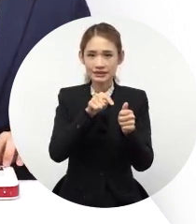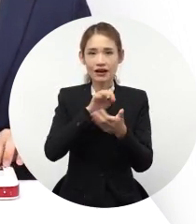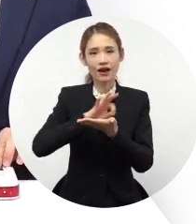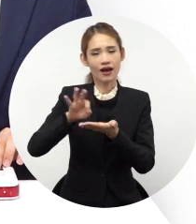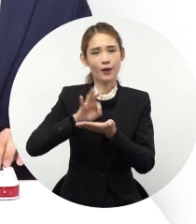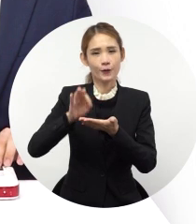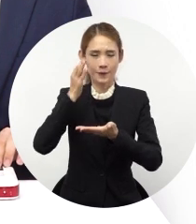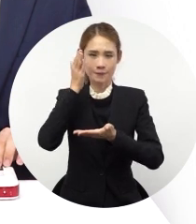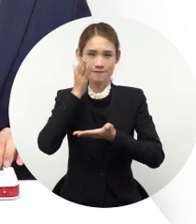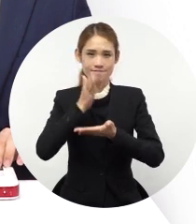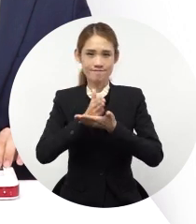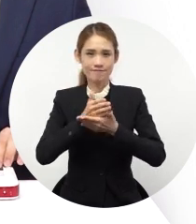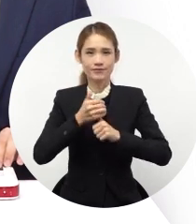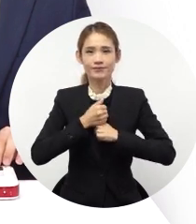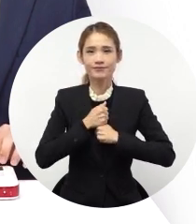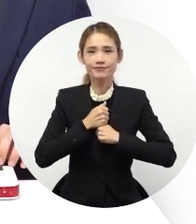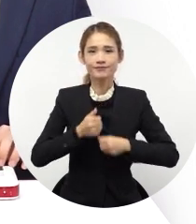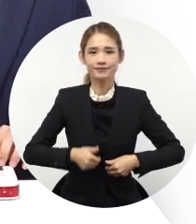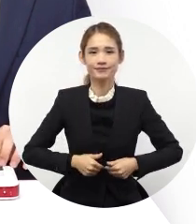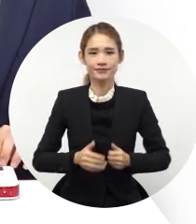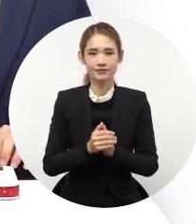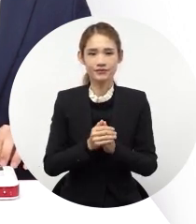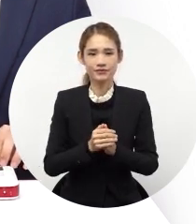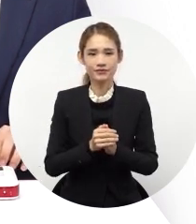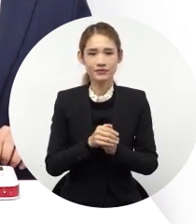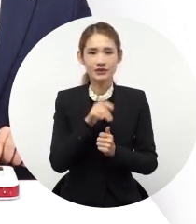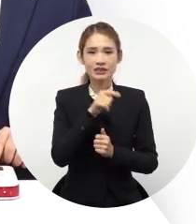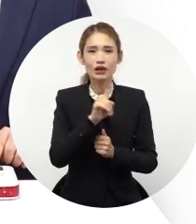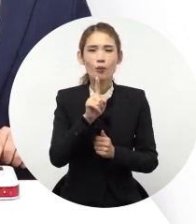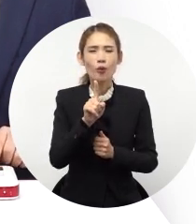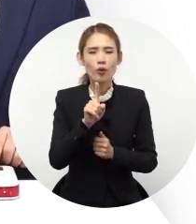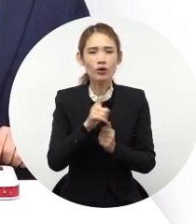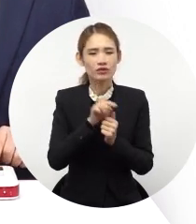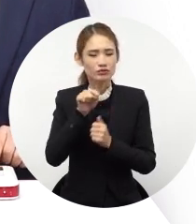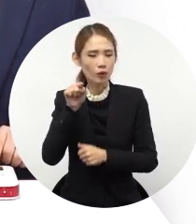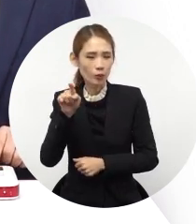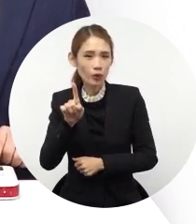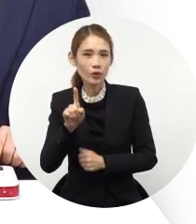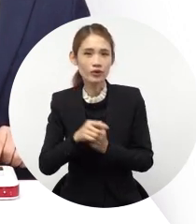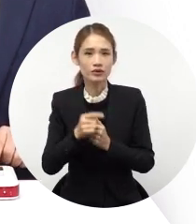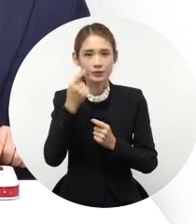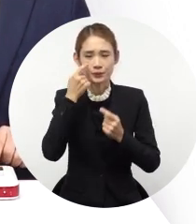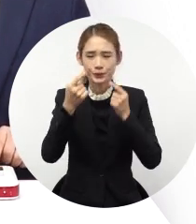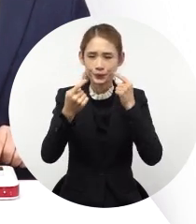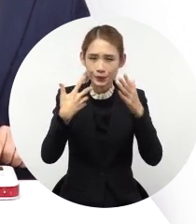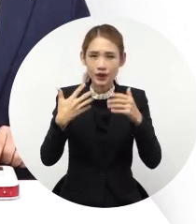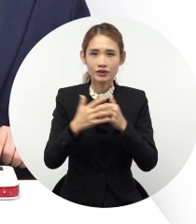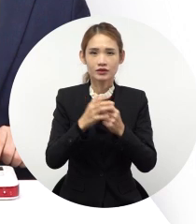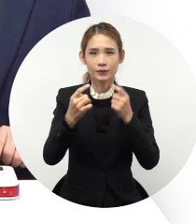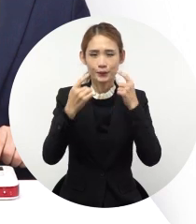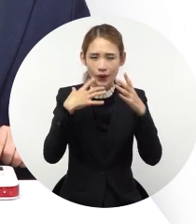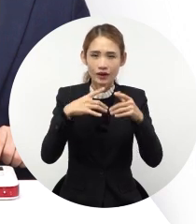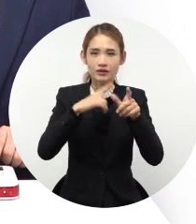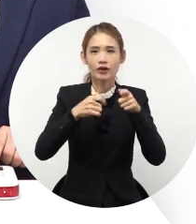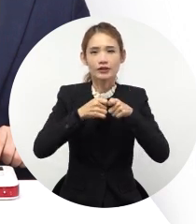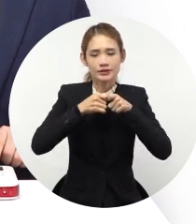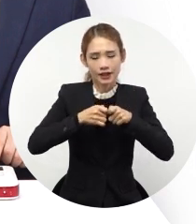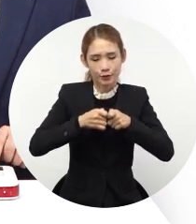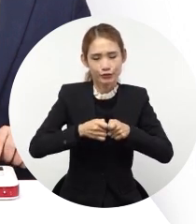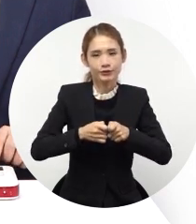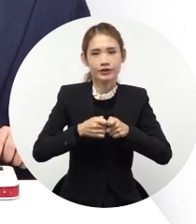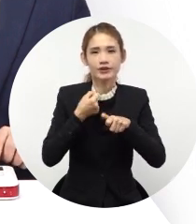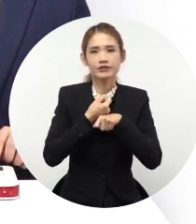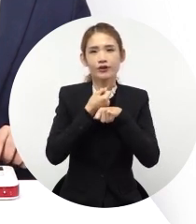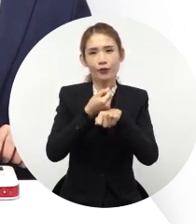지시대명사를 쓰지 않도록 주의해야 하고요. 이것이 어떤 건지, 저것이 어떤 건지, 그것이 무엇인지를